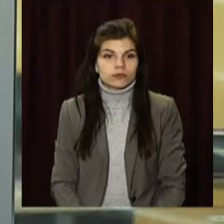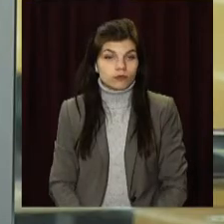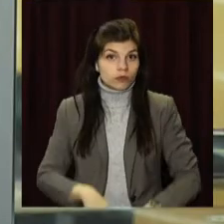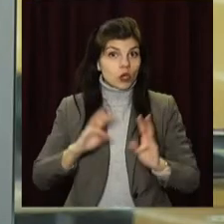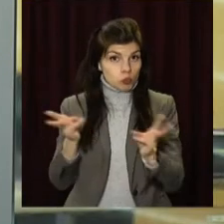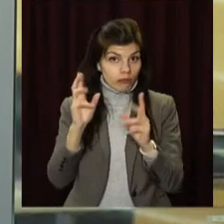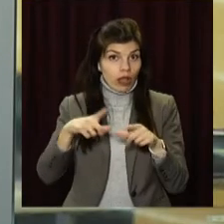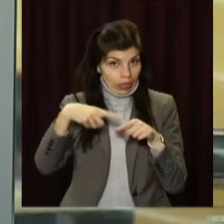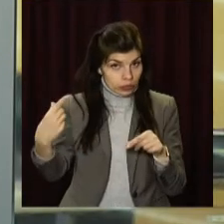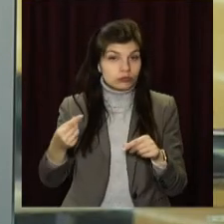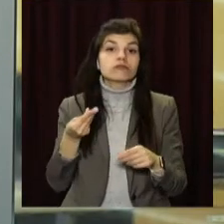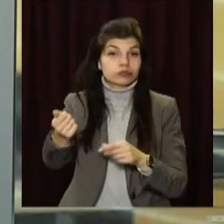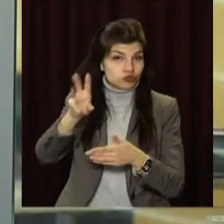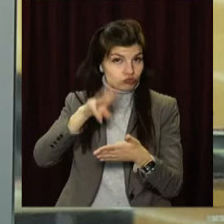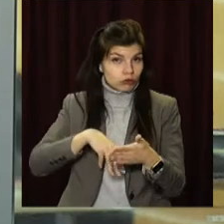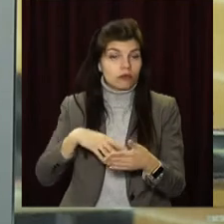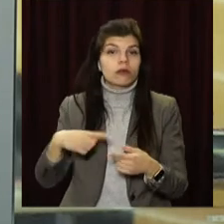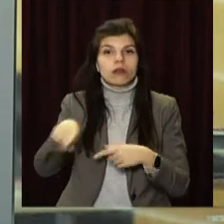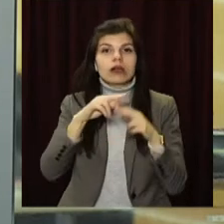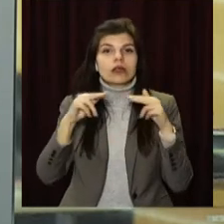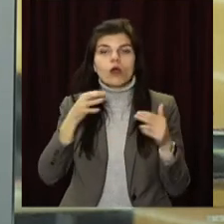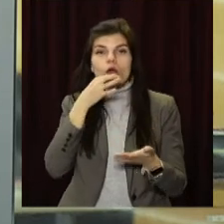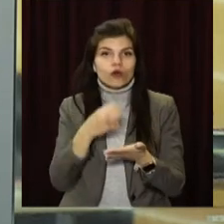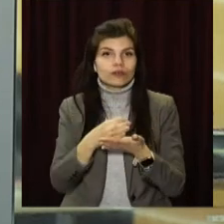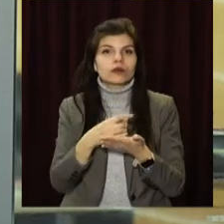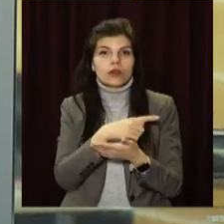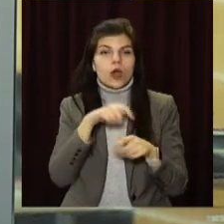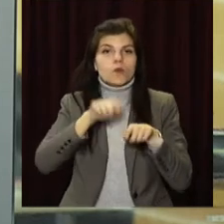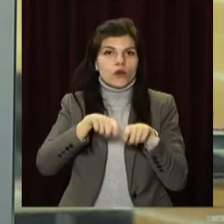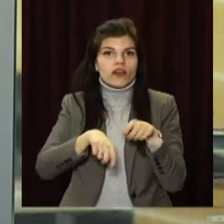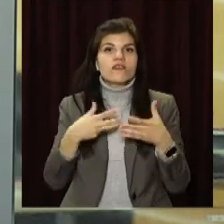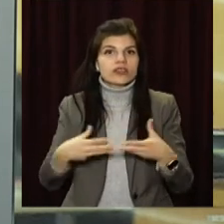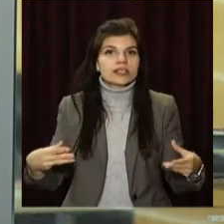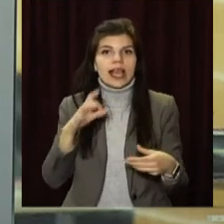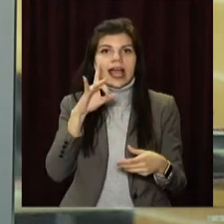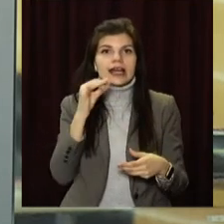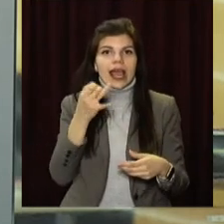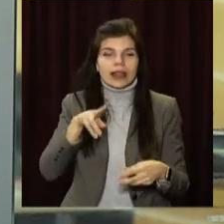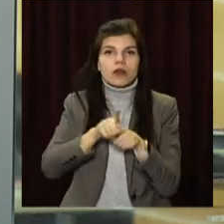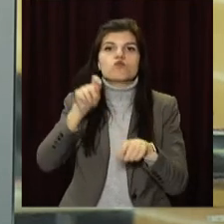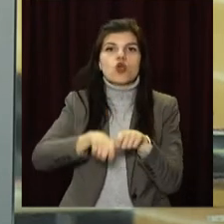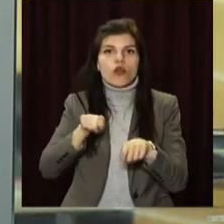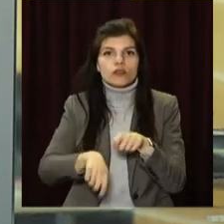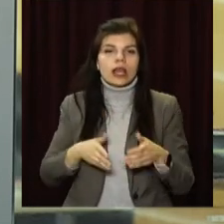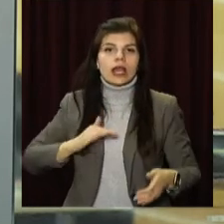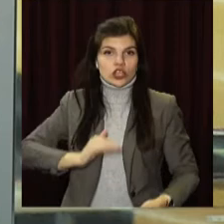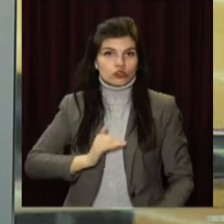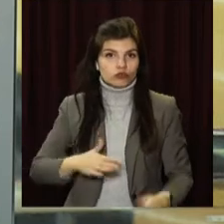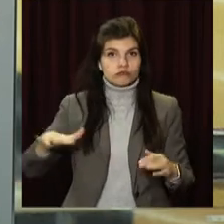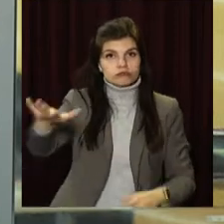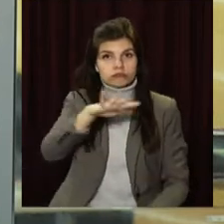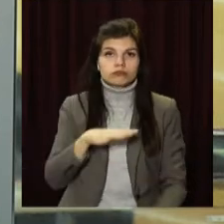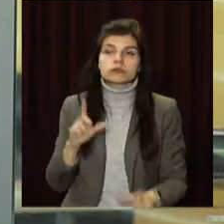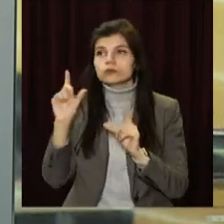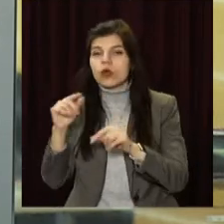Спалюєш листя – плати штраф. Дніпровська інспекція з питань благоустрою провела перший весняний рейд роз'яснення у приватному секторі Дніпра.